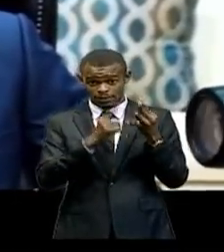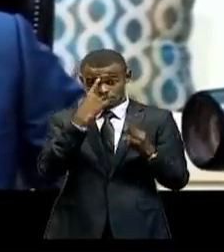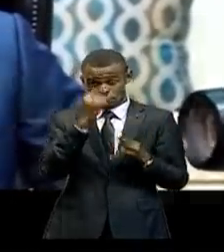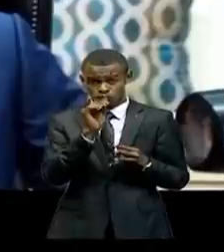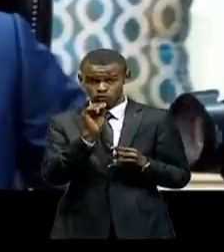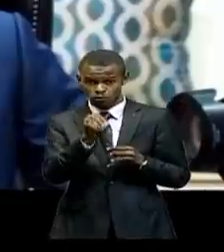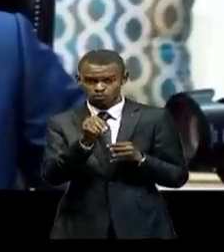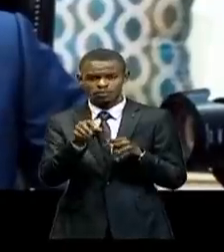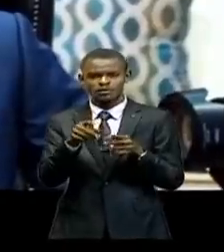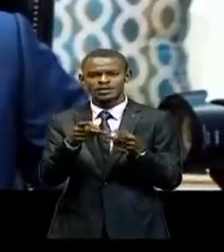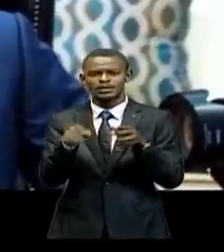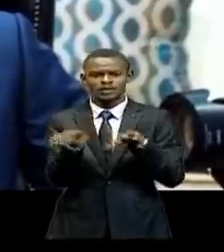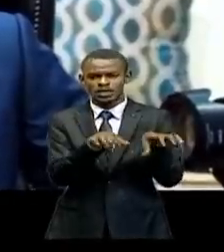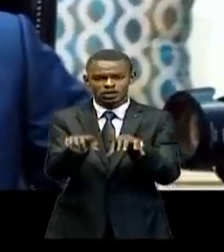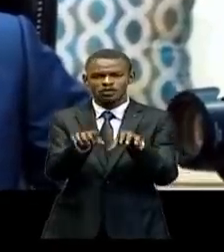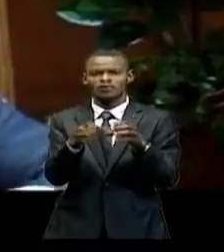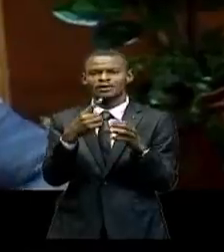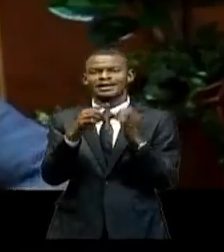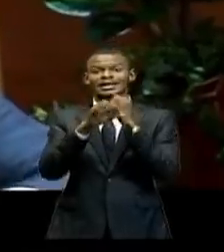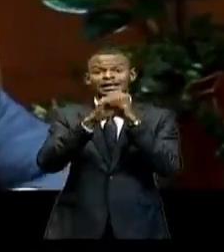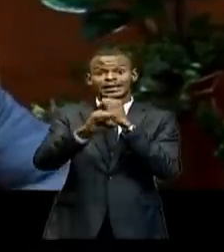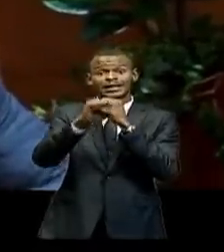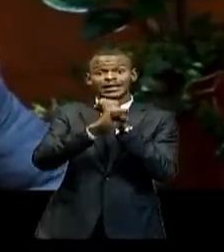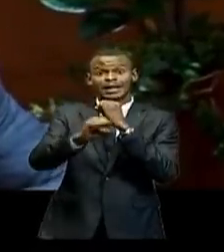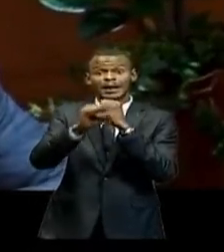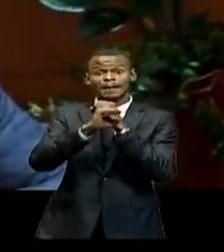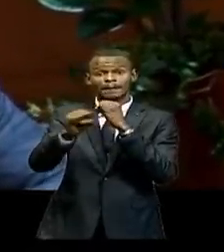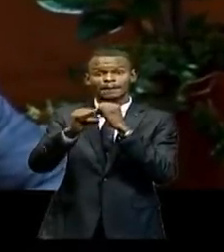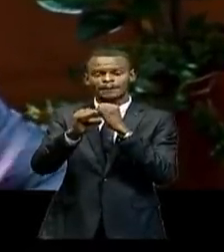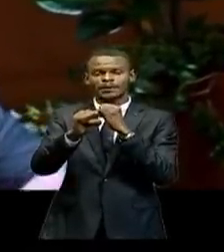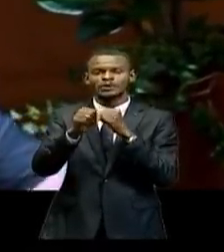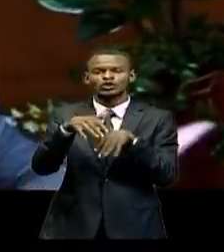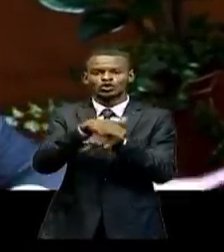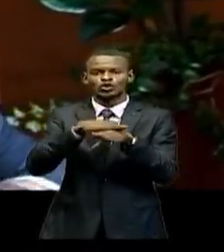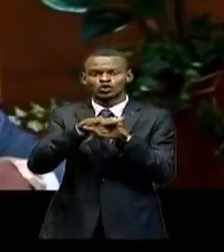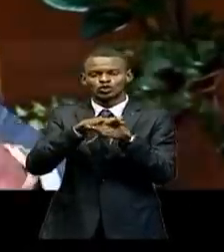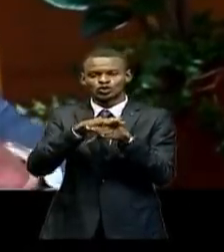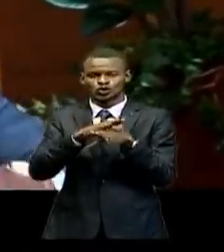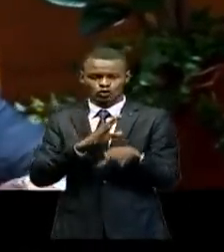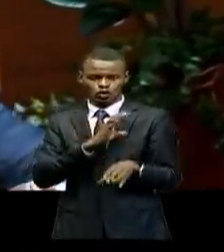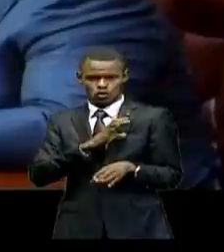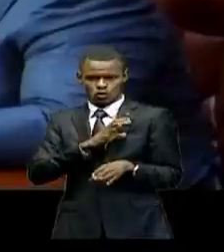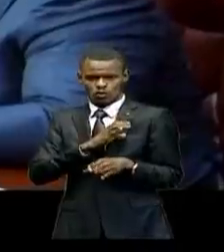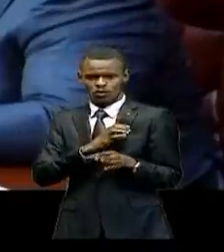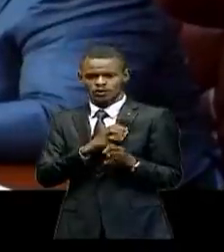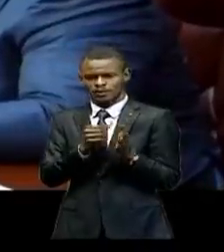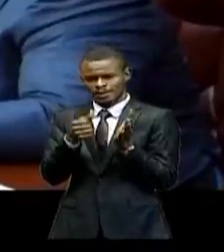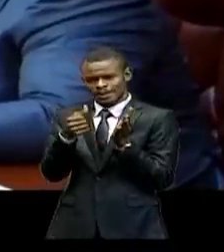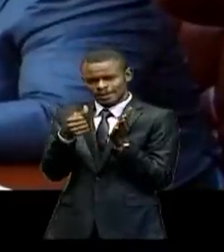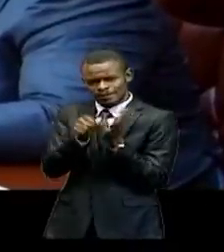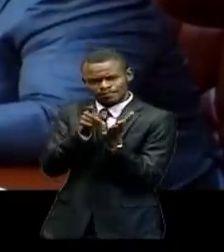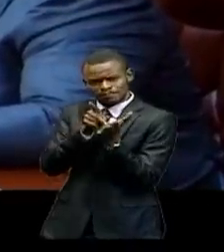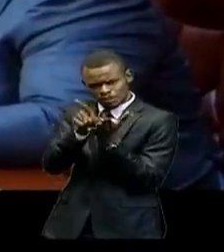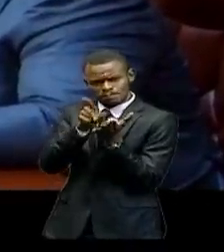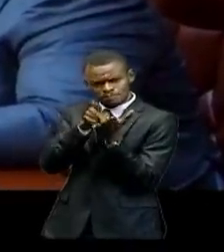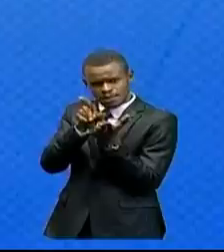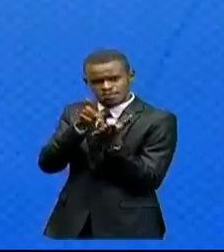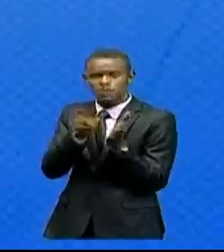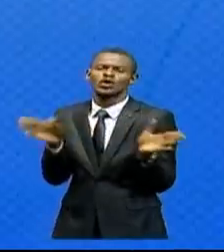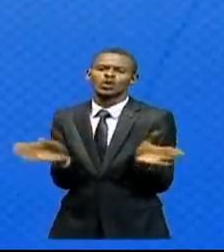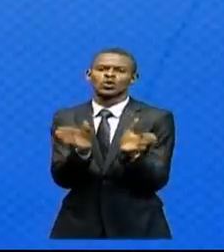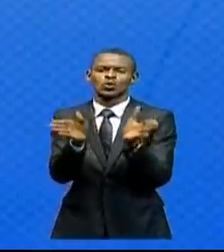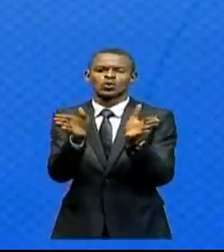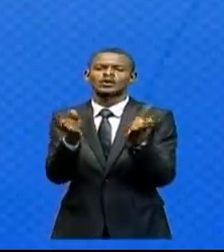De la mise en œuvre de la campagne de sensibilisation sur le civisme fiscal. Le président de la République a suivi avec satisfaction